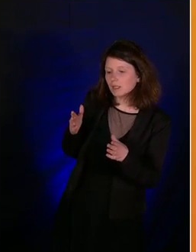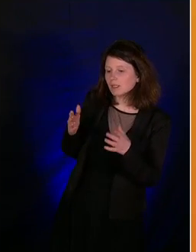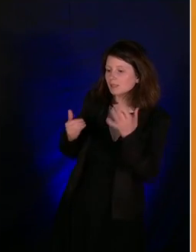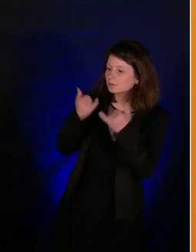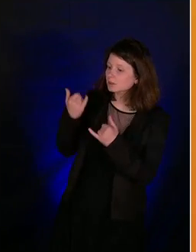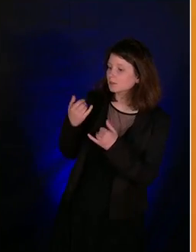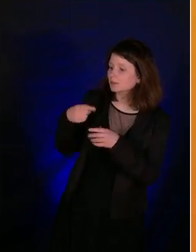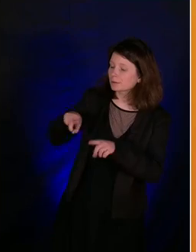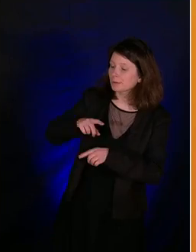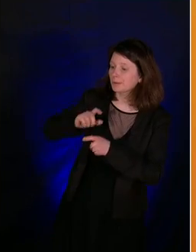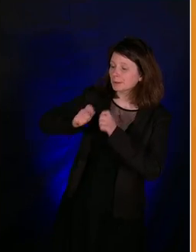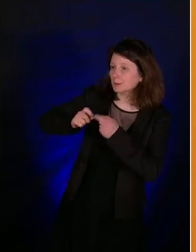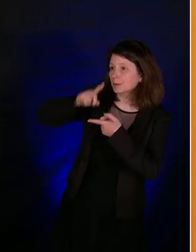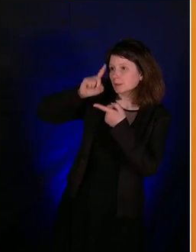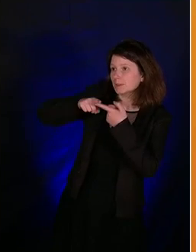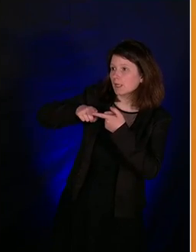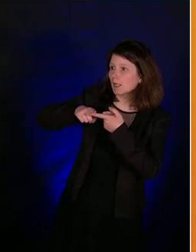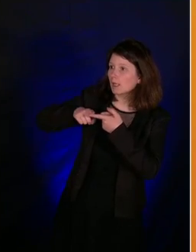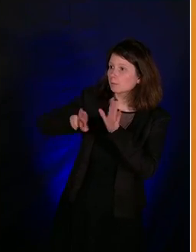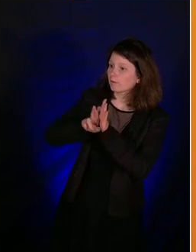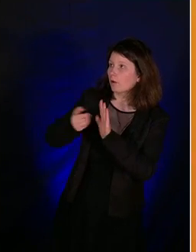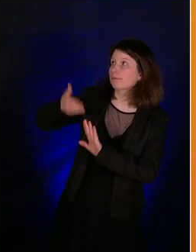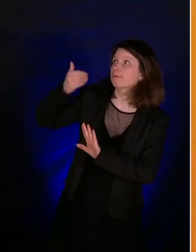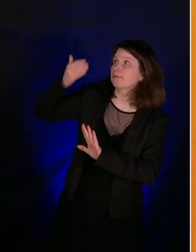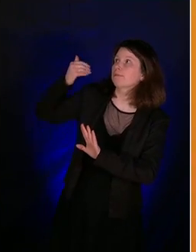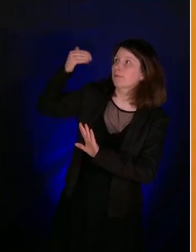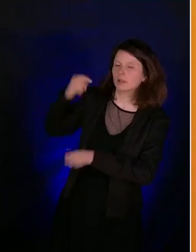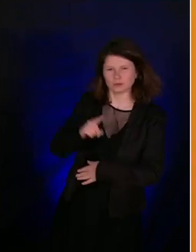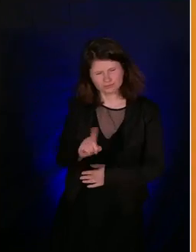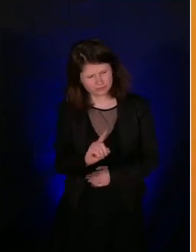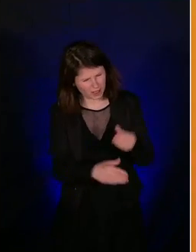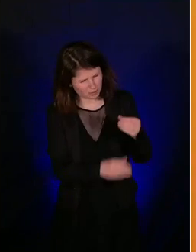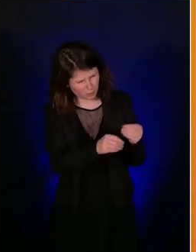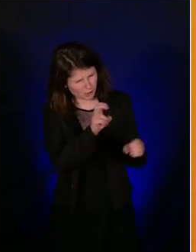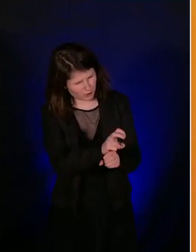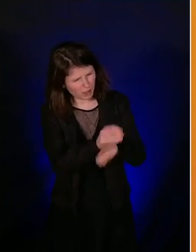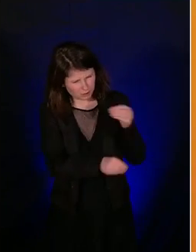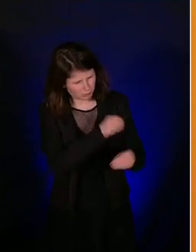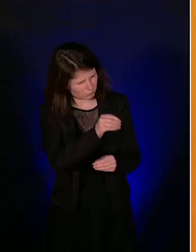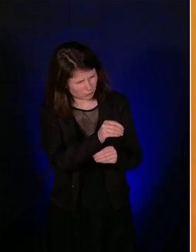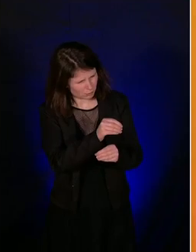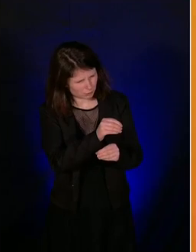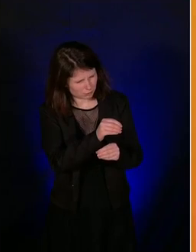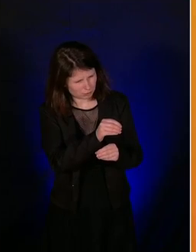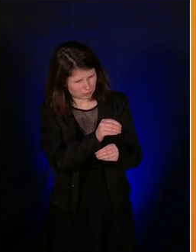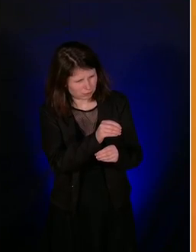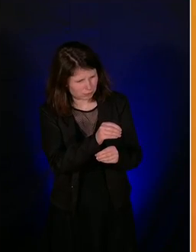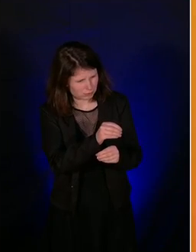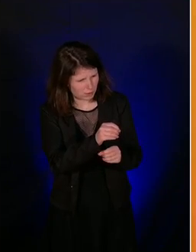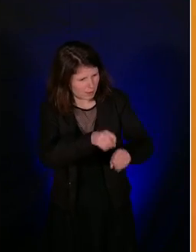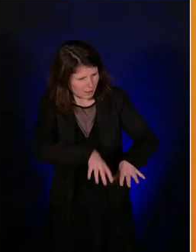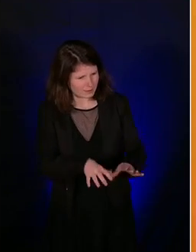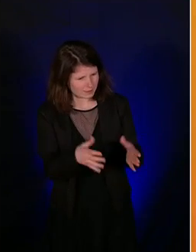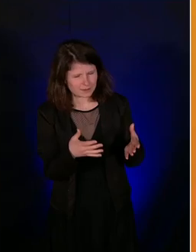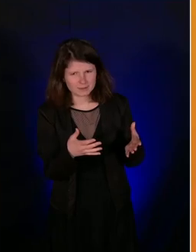plusieurs d'années après là non non non est-ce que tu maintiens ou pas ton amendement non parce que non mais si tu maintiens ton amendement on passe au vote et le Congrès